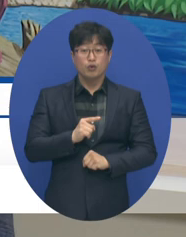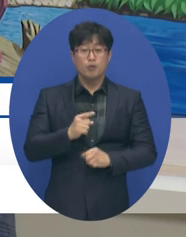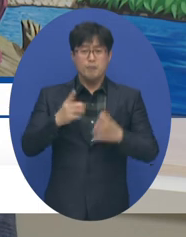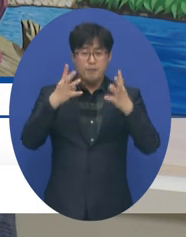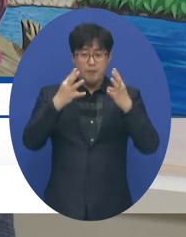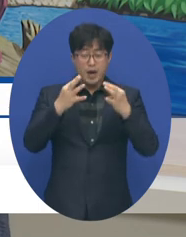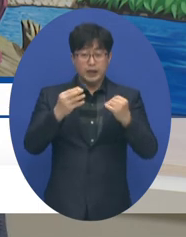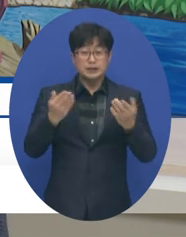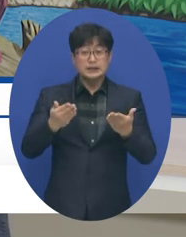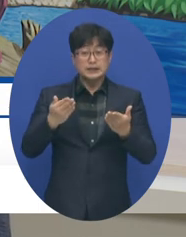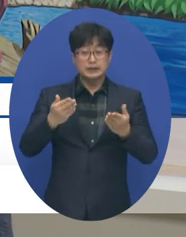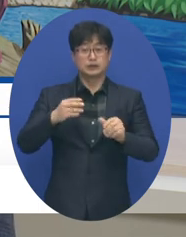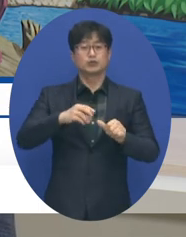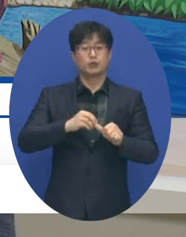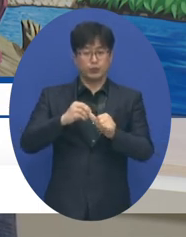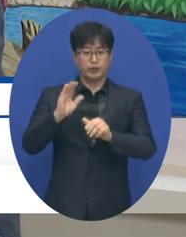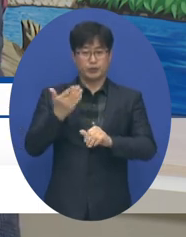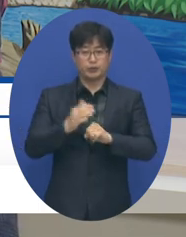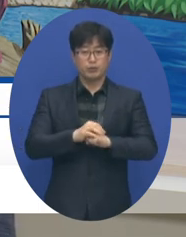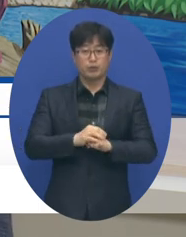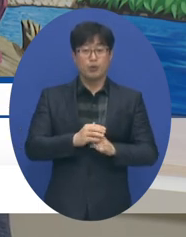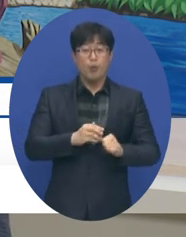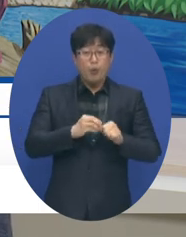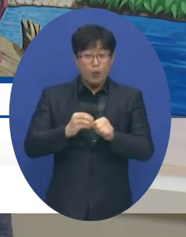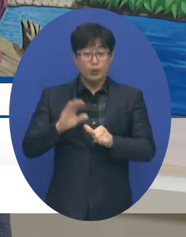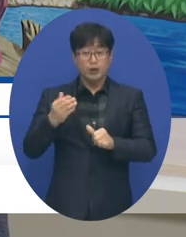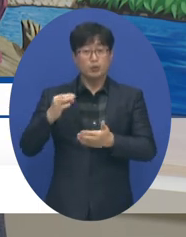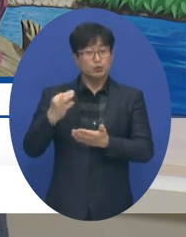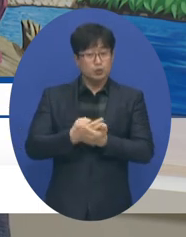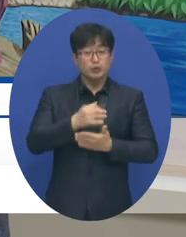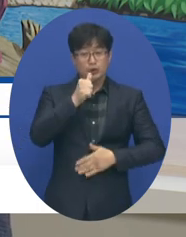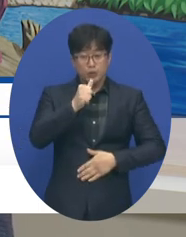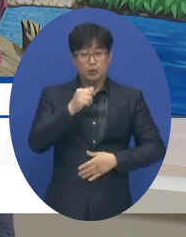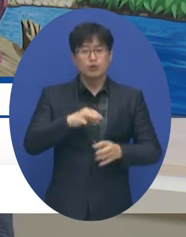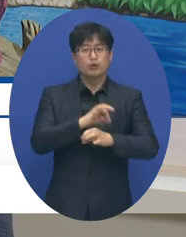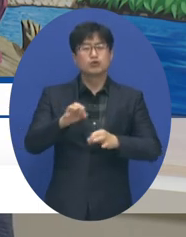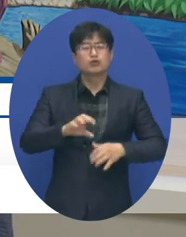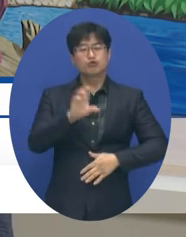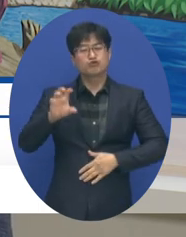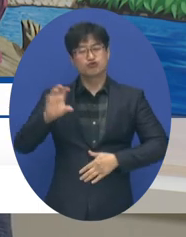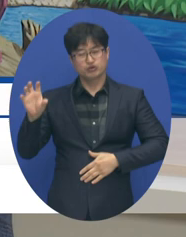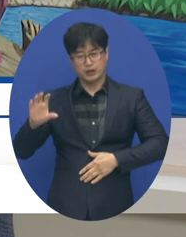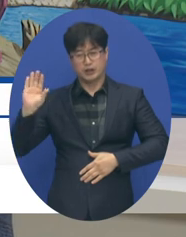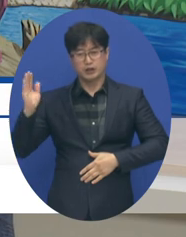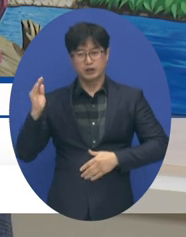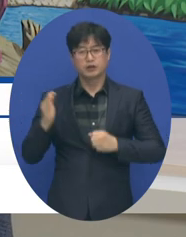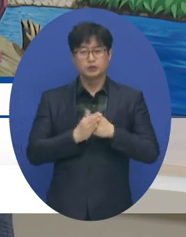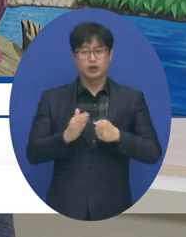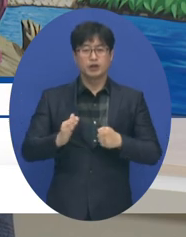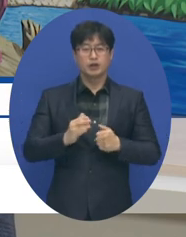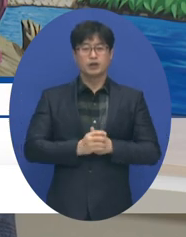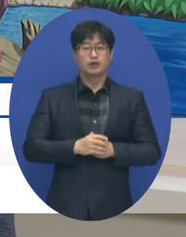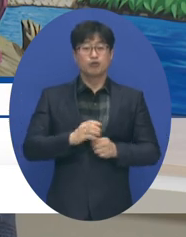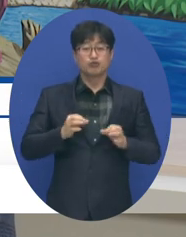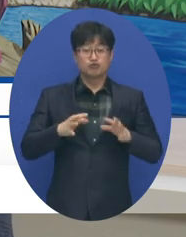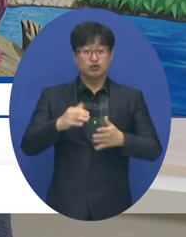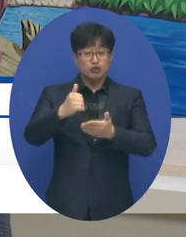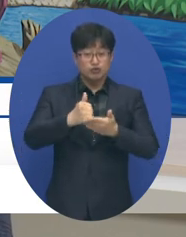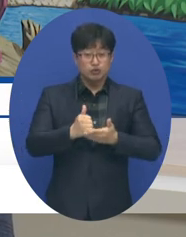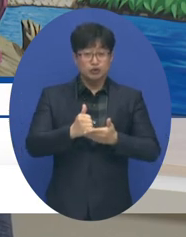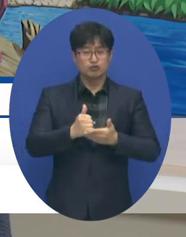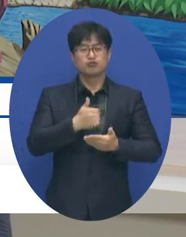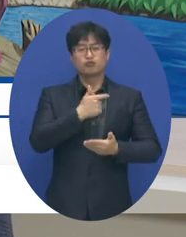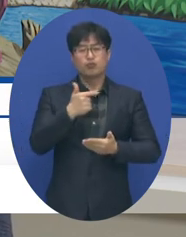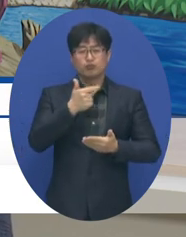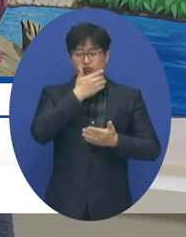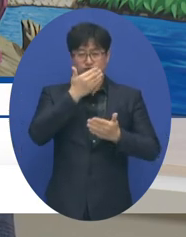창출됨으로써 수많은 고용이 되고요. 고용이 돼야지 소득도 있는 거고 그래서 경제가 순환되는 거기 때문에요. 그 투자를